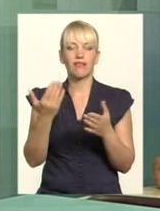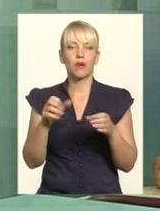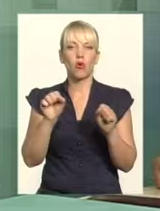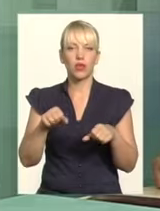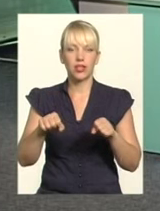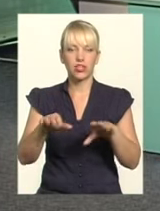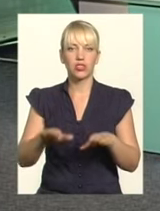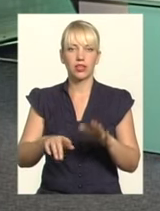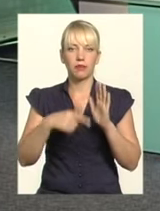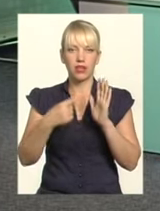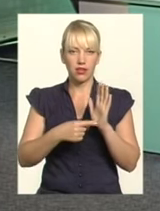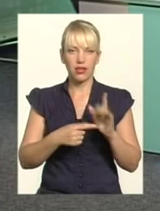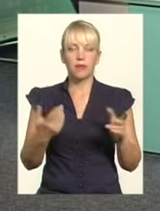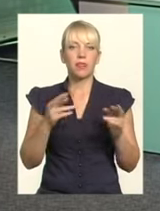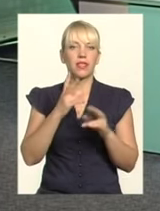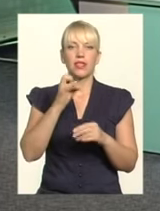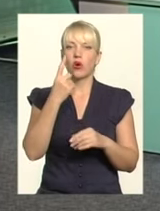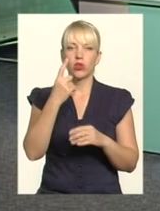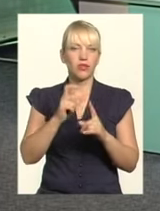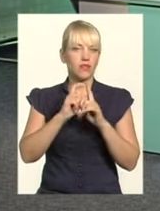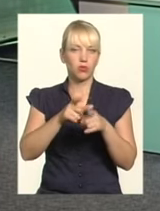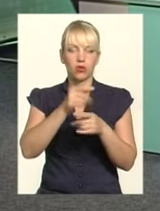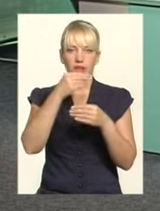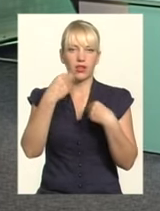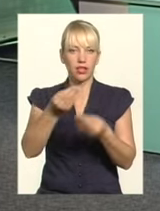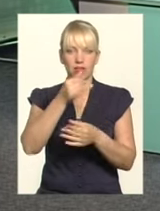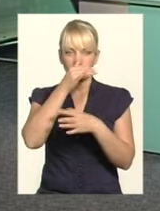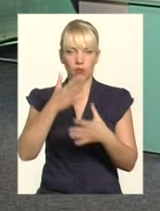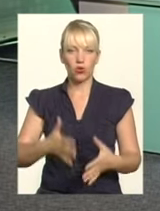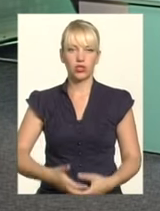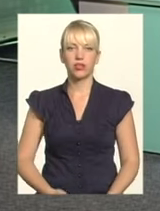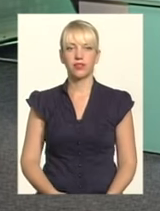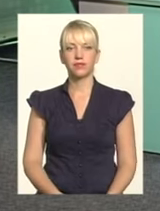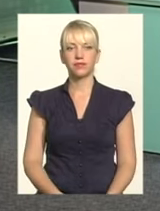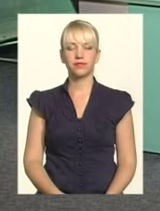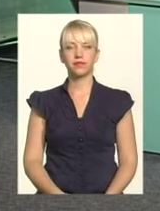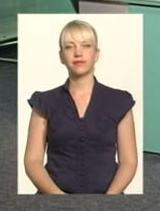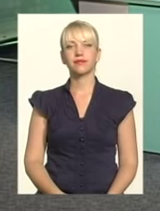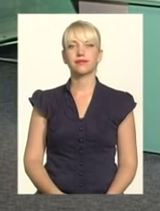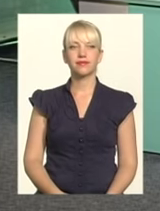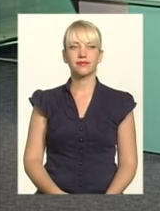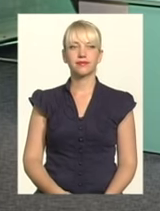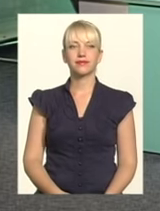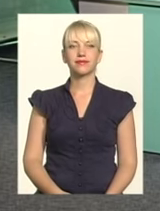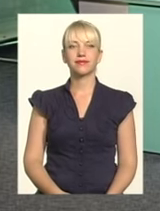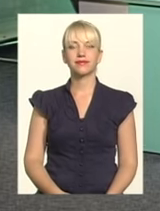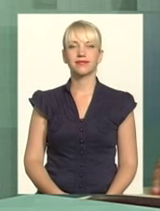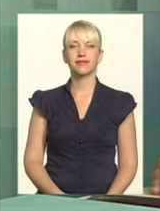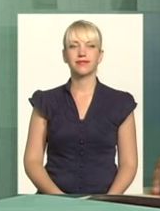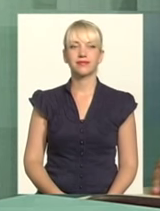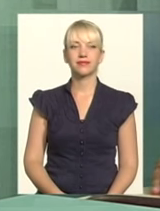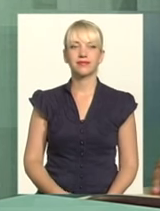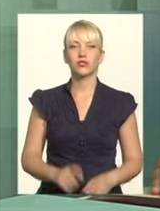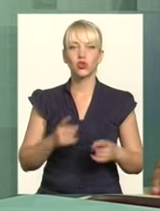Ні на одне не можете сказати правильну відповідь. Дякую. Ну, я не знаю, чого неправильну